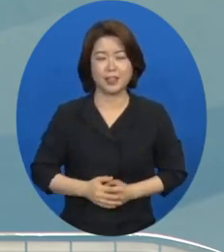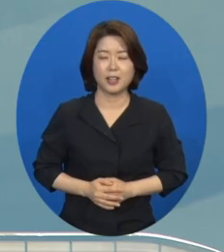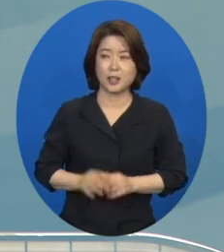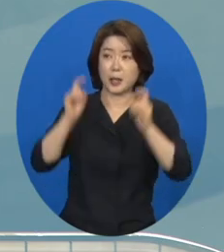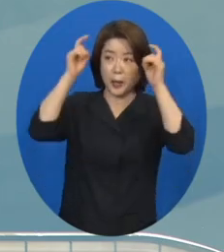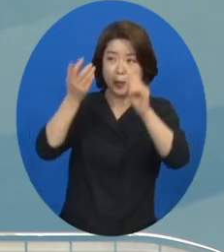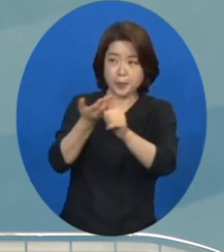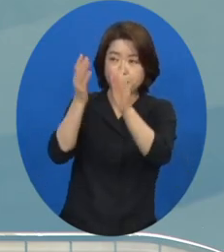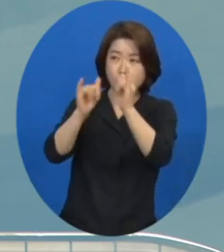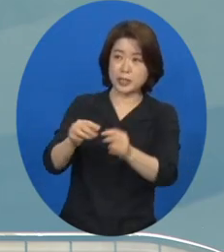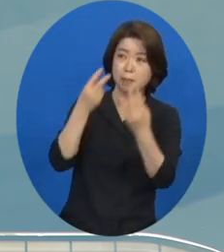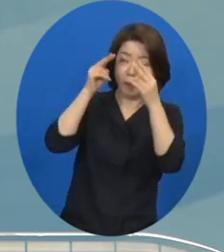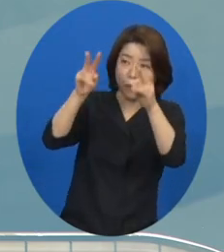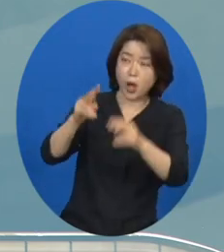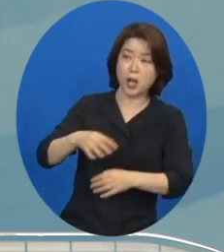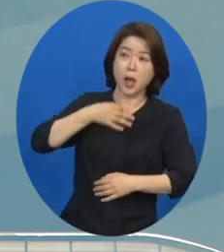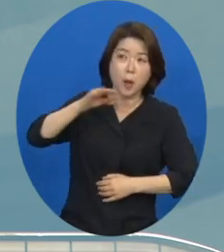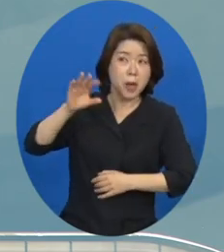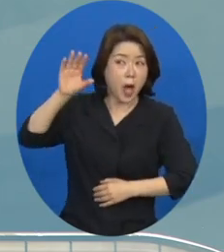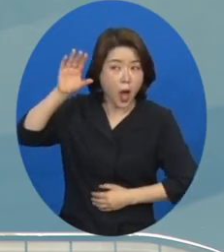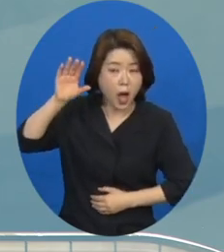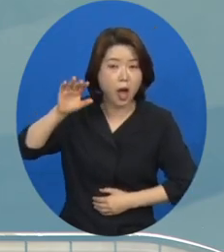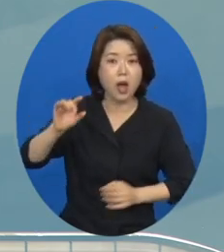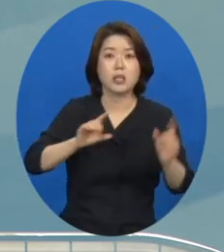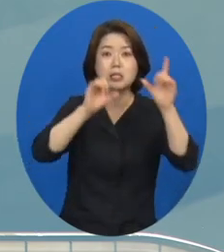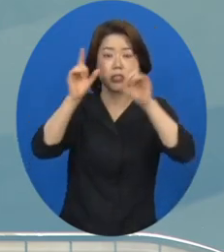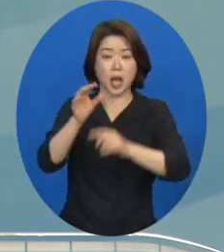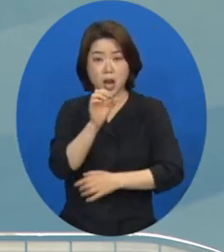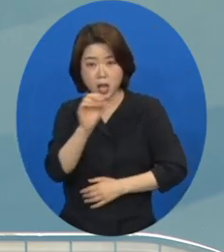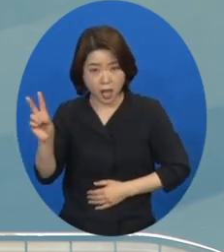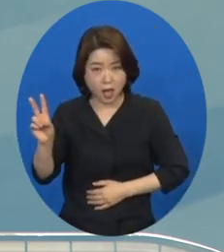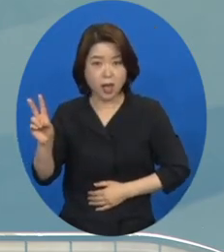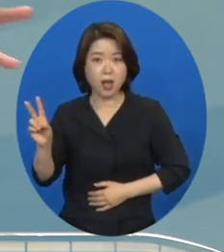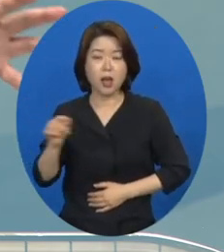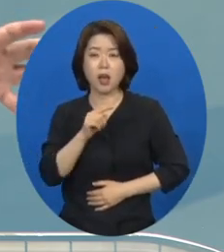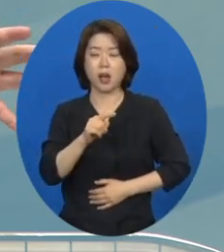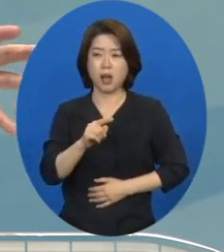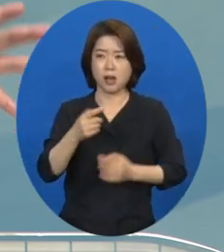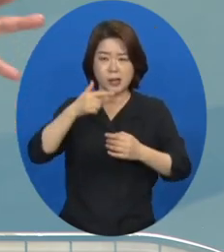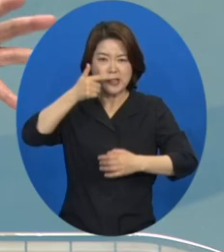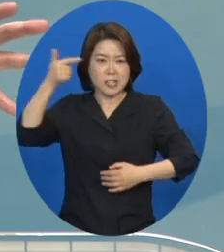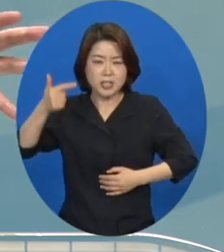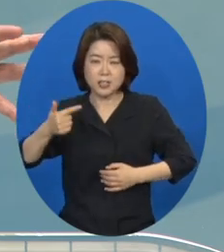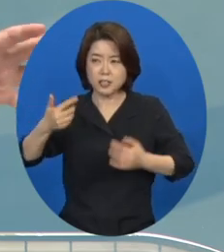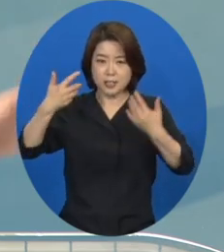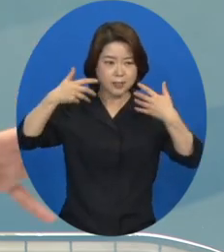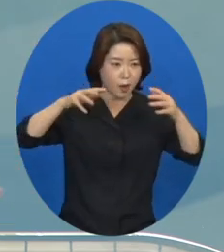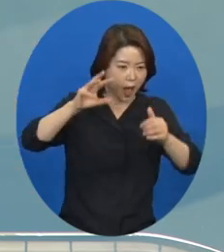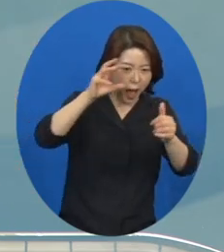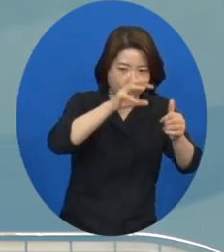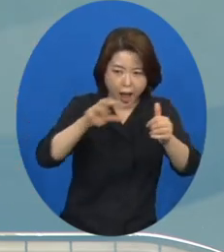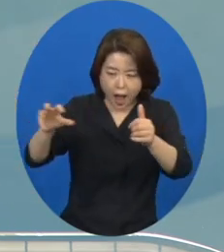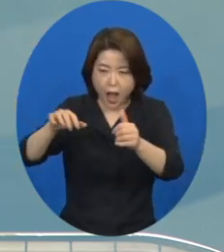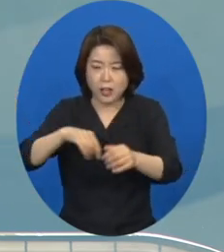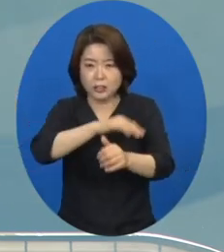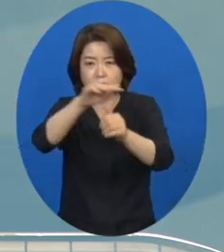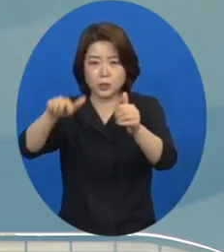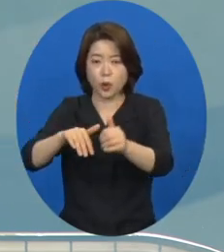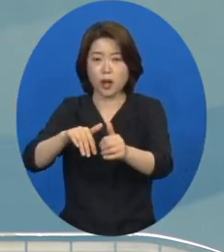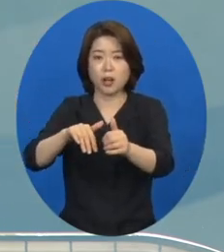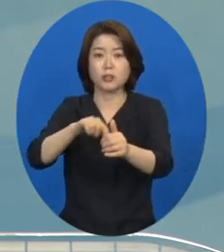목자만 바라보고 목자의 음성에만 귀 기울이고 살아야 이리와 늑대들이 잡아먹으려고 우글거리는